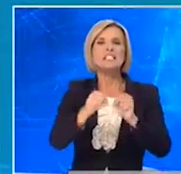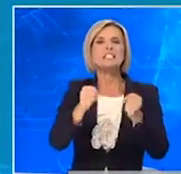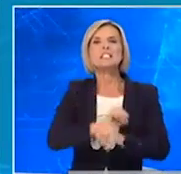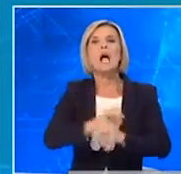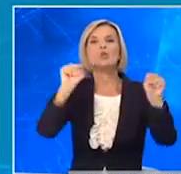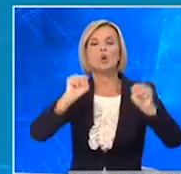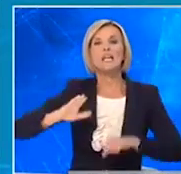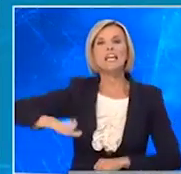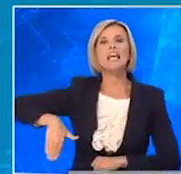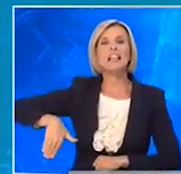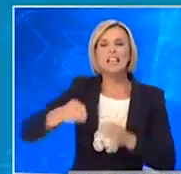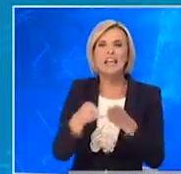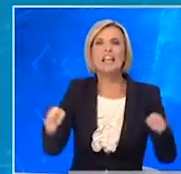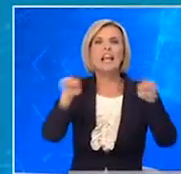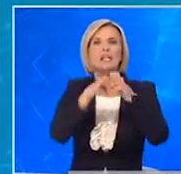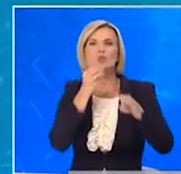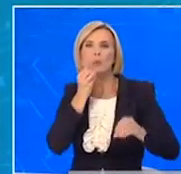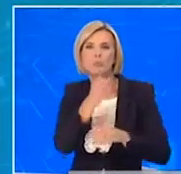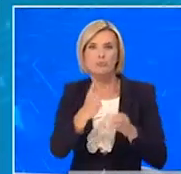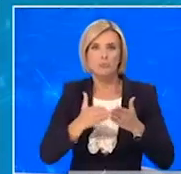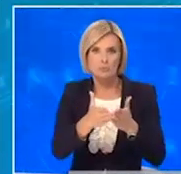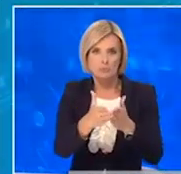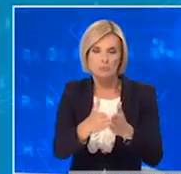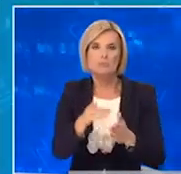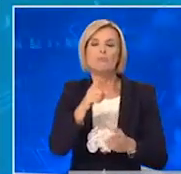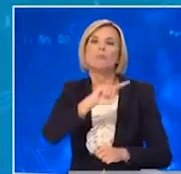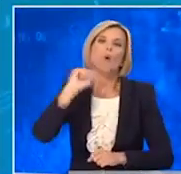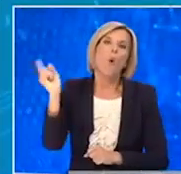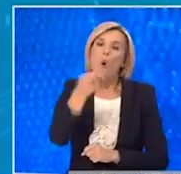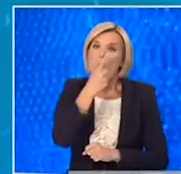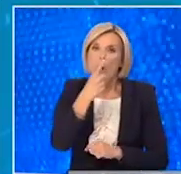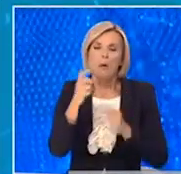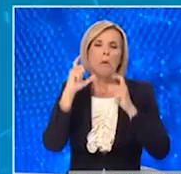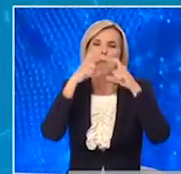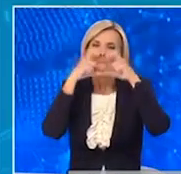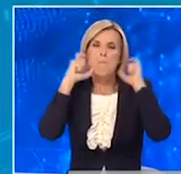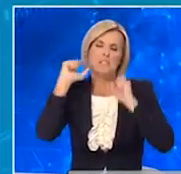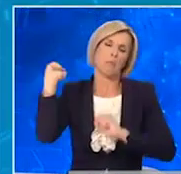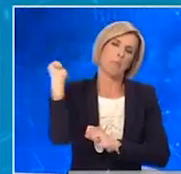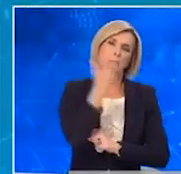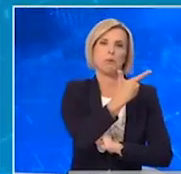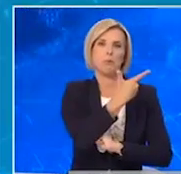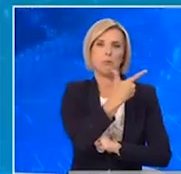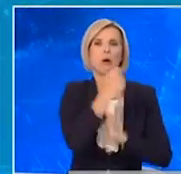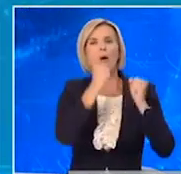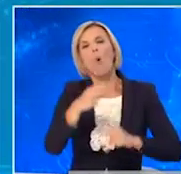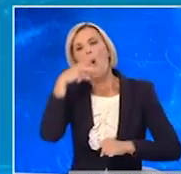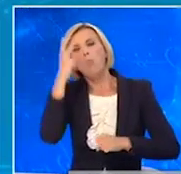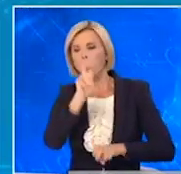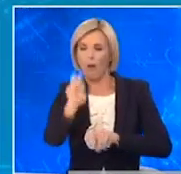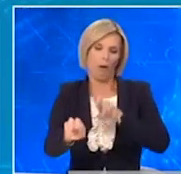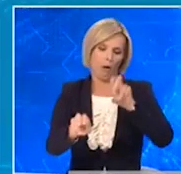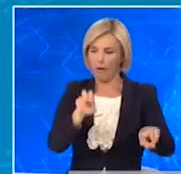κλειστό καράβι μέσα, δεν τηρήθηκε σχεδόν κανένα μέτρο. Οι περισσότεροι έβγαζαν τις μάσκες και καθόντουσαν και σε θέσεις στις οποίες